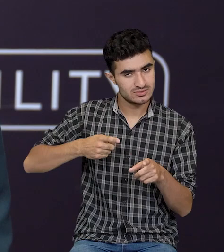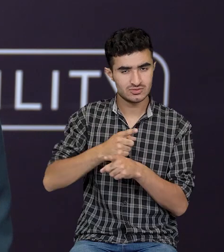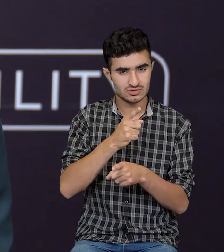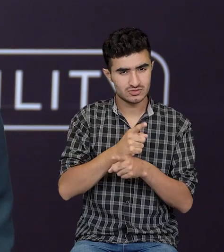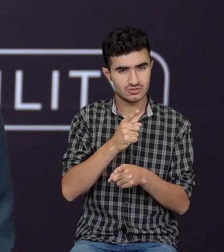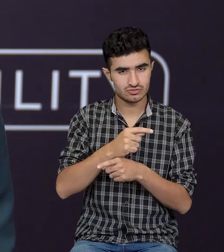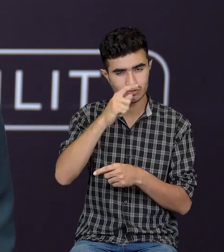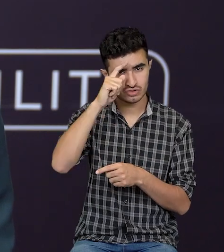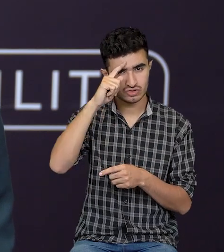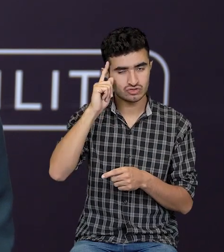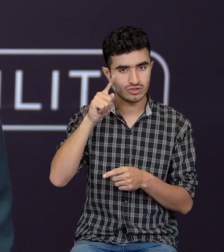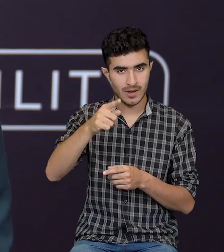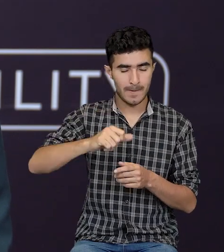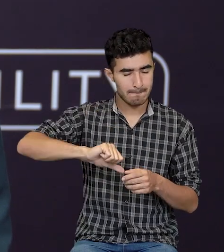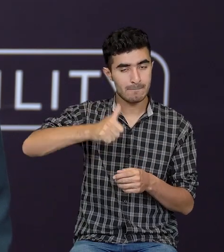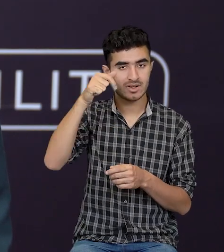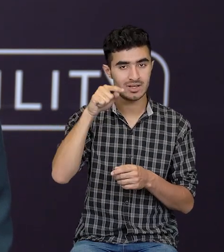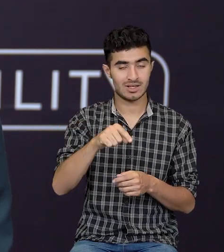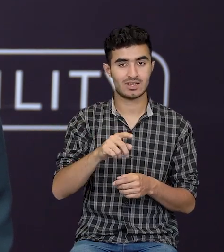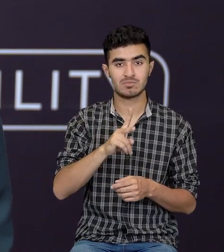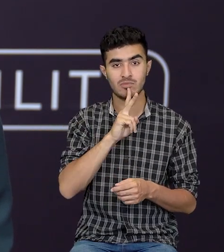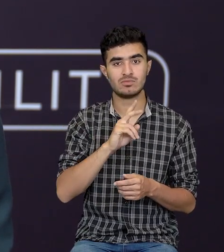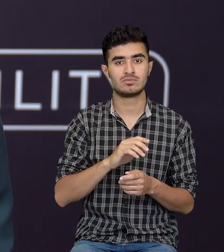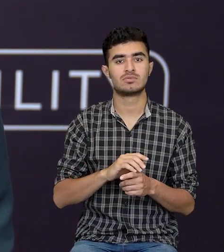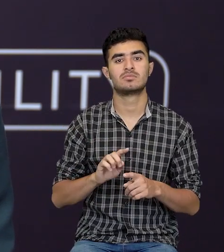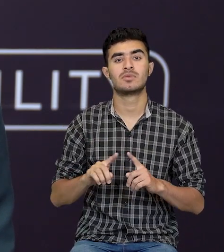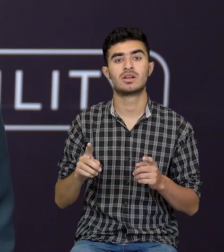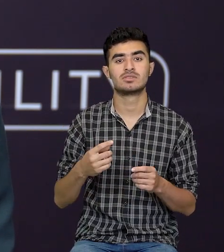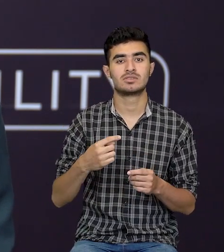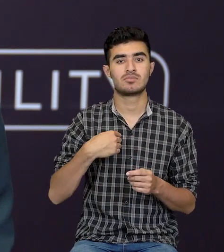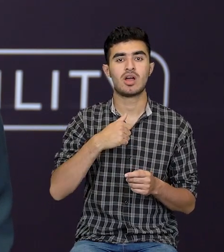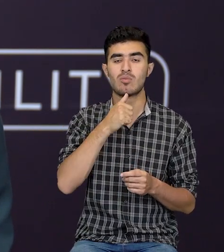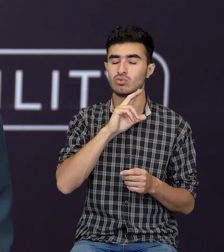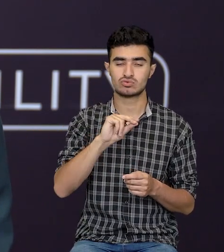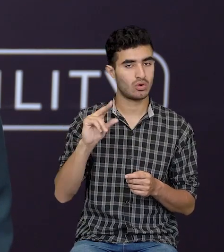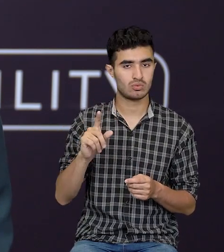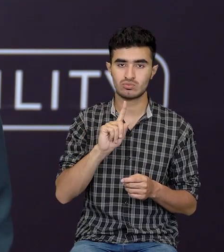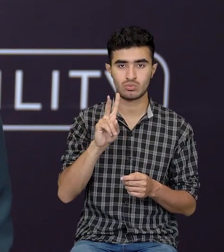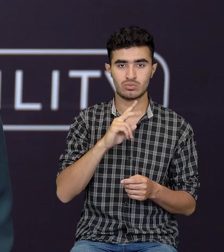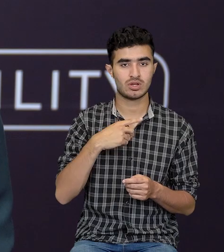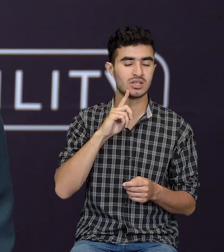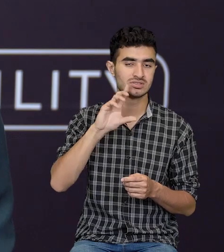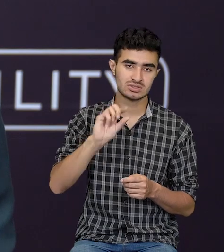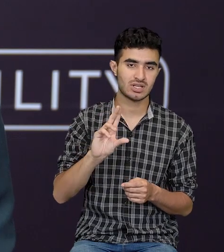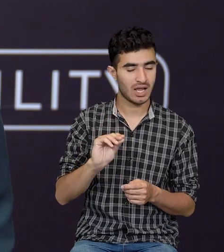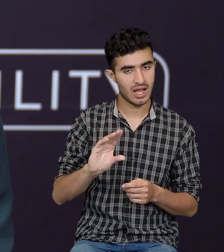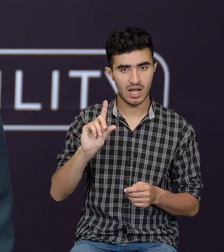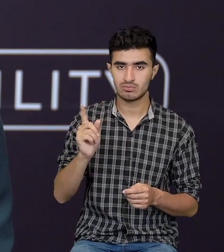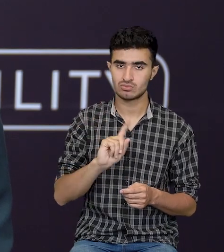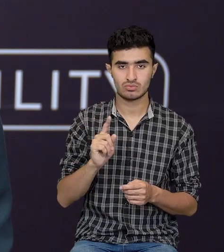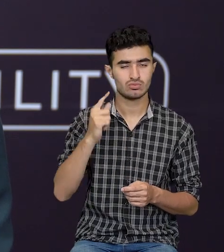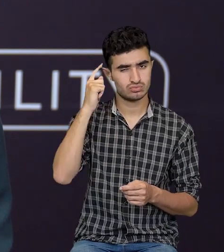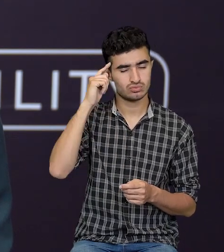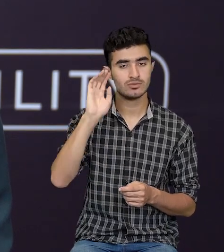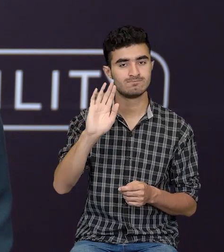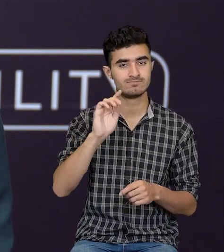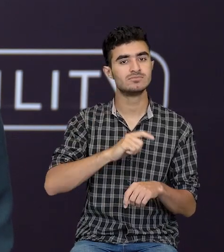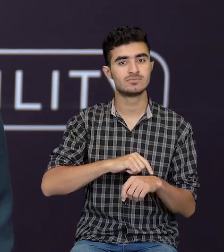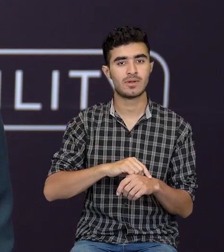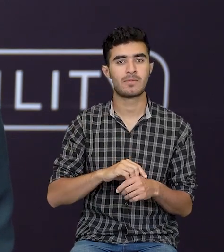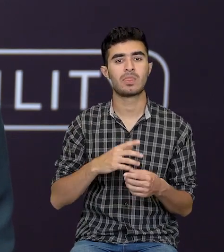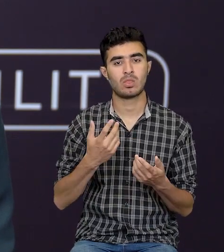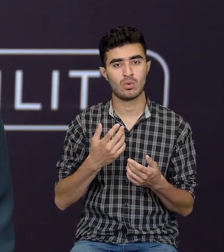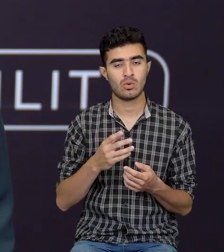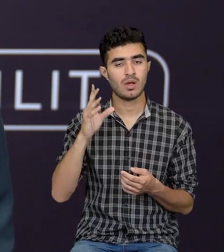था, मैंने 2 बार मैं घर आ चुका हूँ और इन्होंने मुझे मना कर दिया है। तो फिर वो चले गए। तो तकरीबन 1 साल बाद दोबारा जब मुलाकात